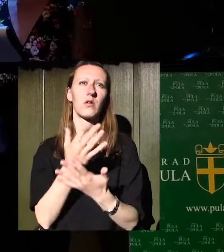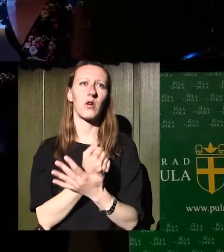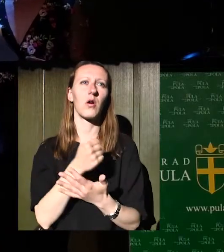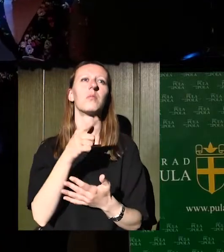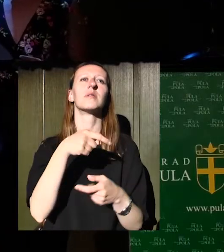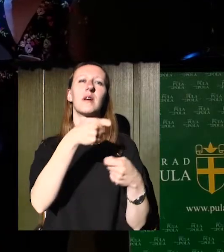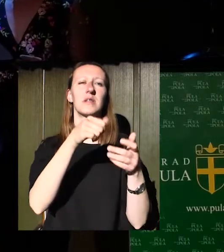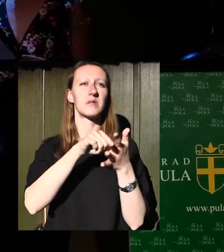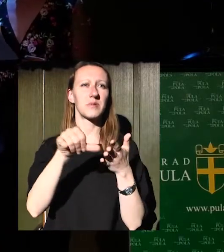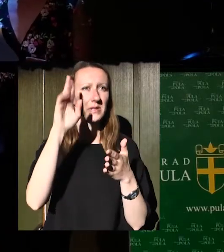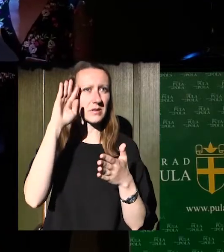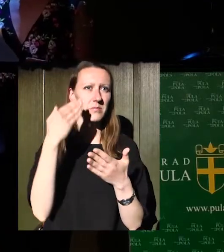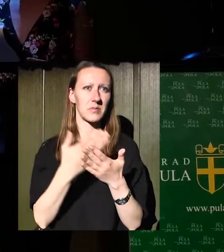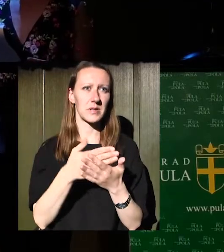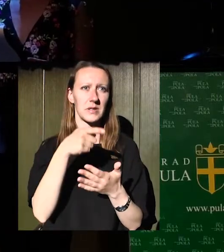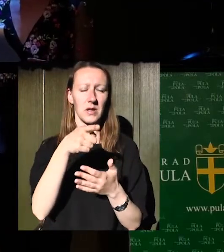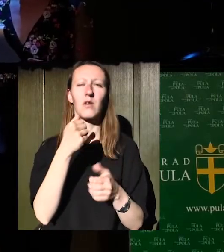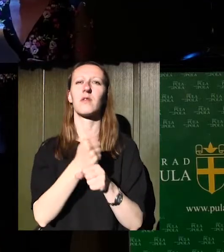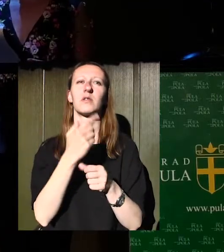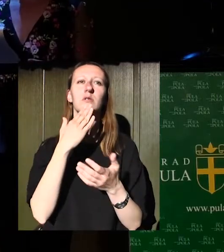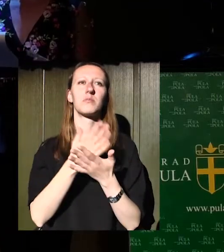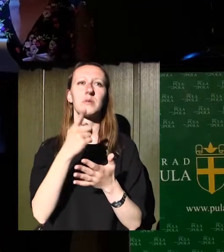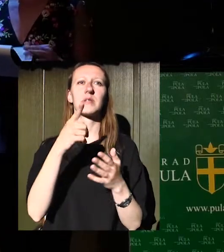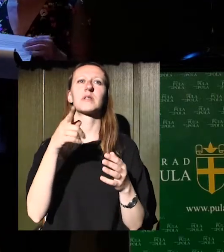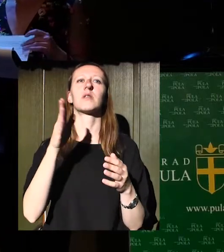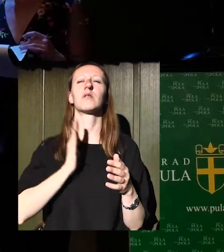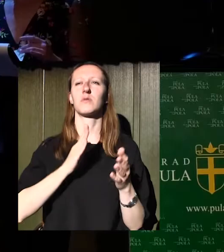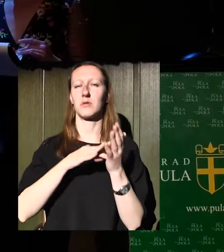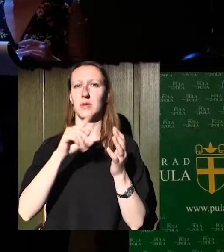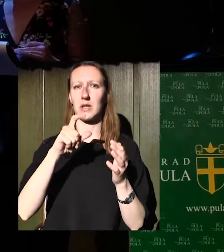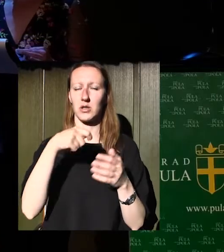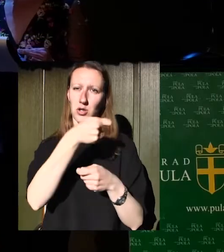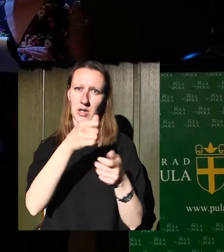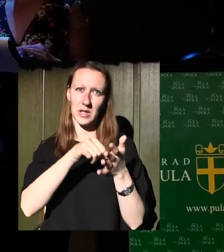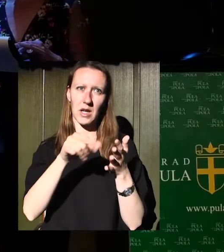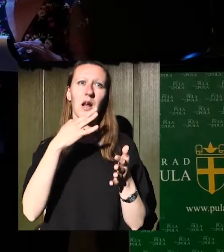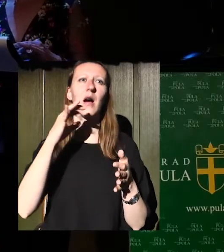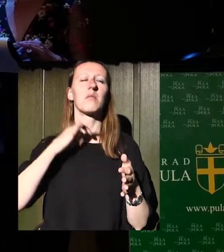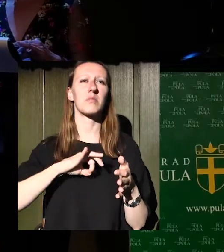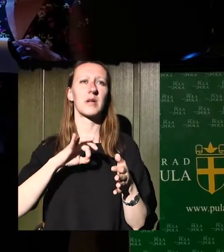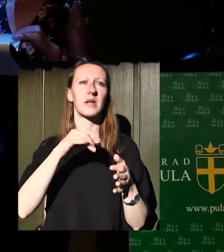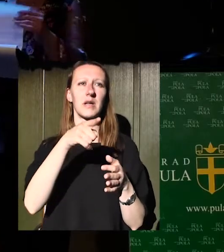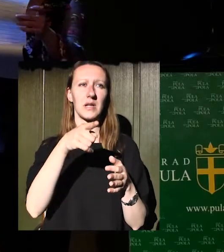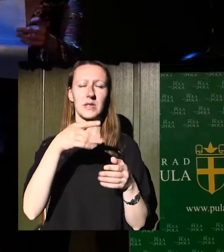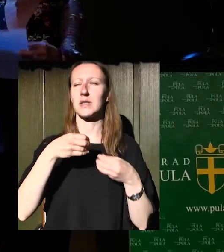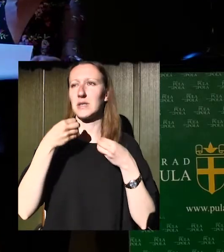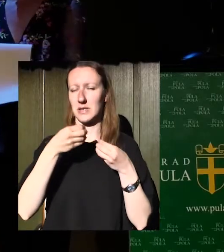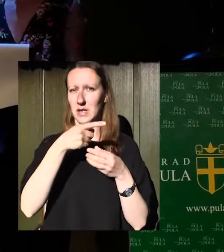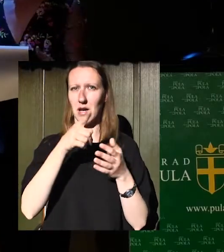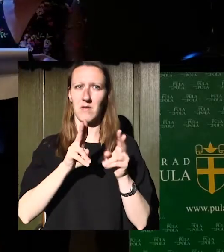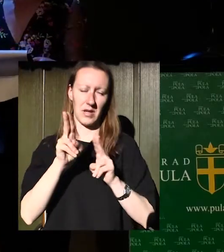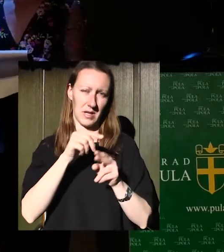quest'anno. A consegnare speciali riconoscimenti nel campo lavorativo sarà il sindaco, il signor Boris Miletic, mentre il presidente uscente del